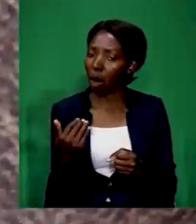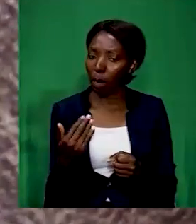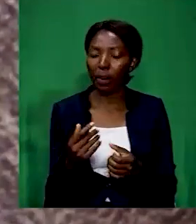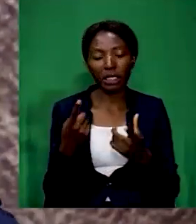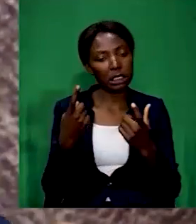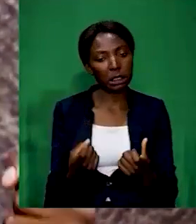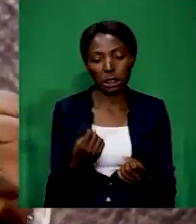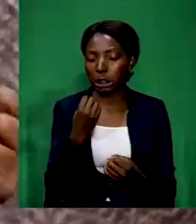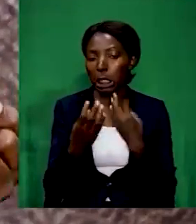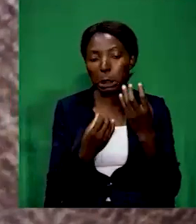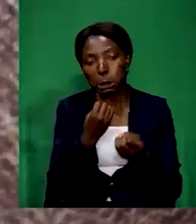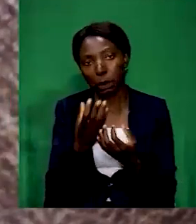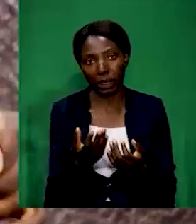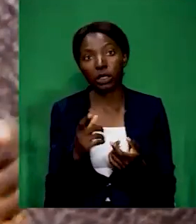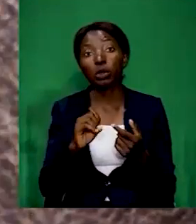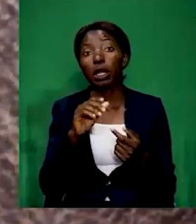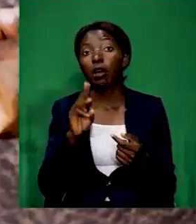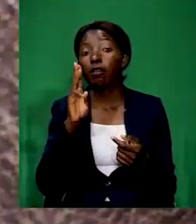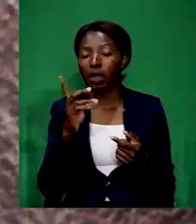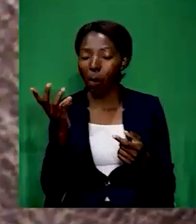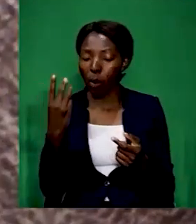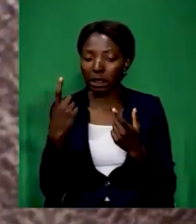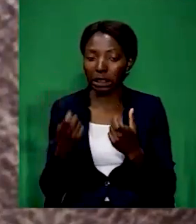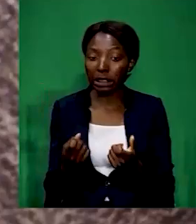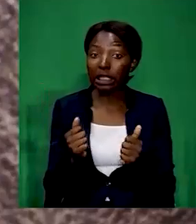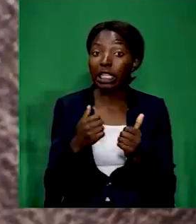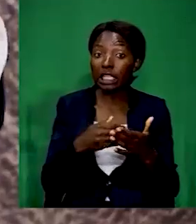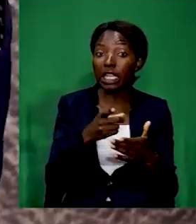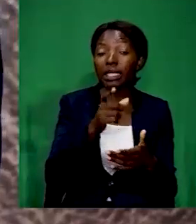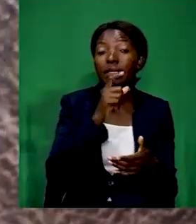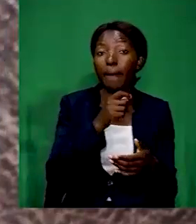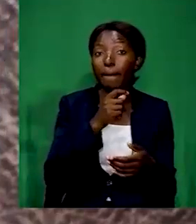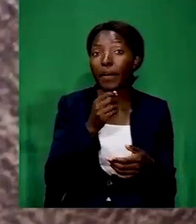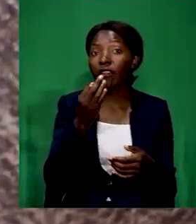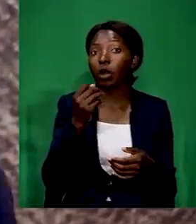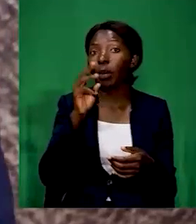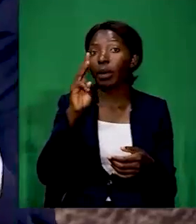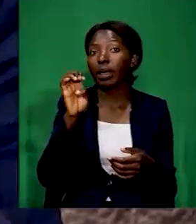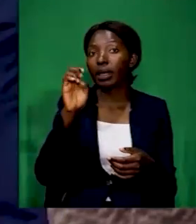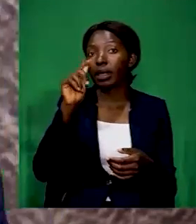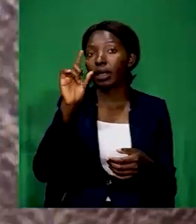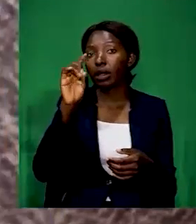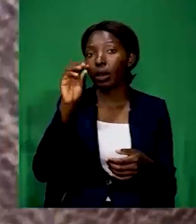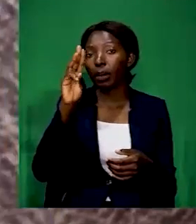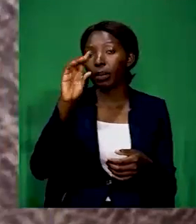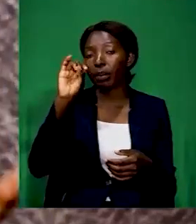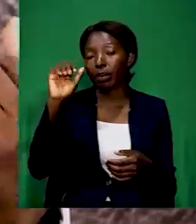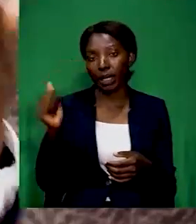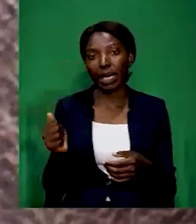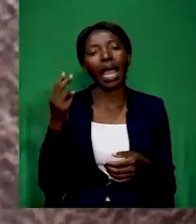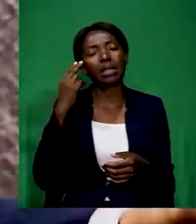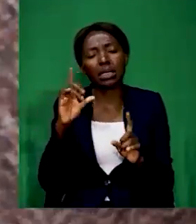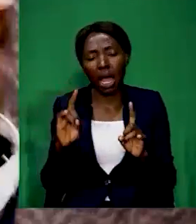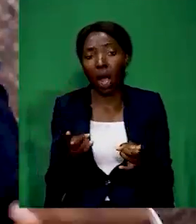pinda ugare. Saka Philip anga agara padhuze neEthiopian. Saka ndinganzwisise sei kana